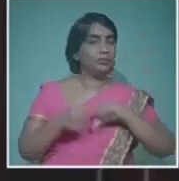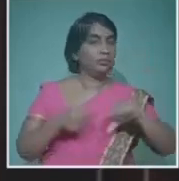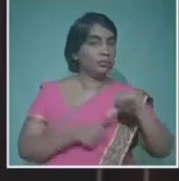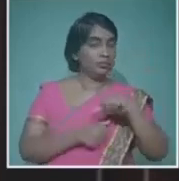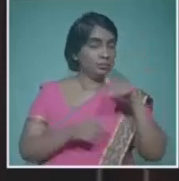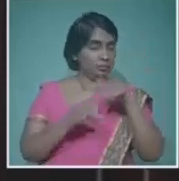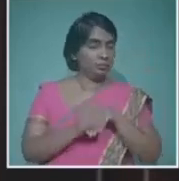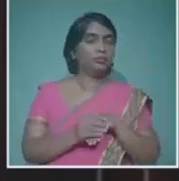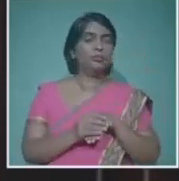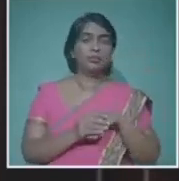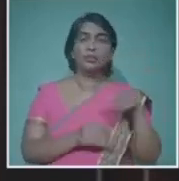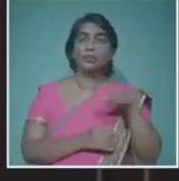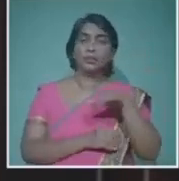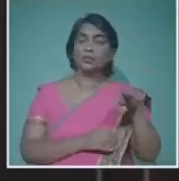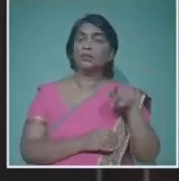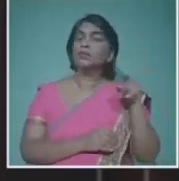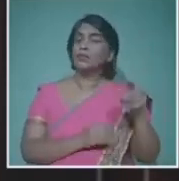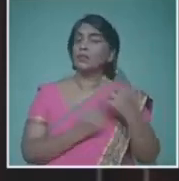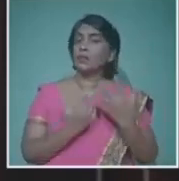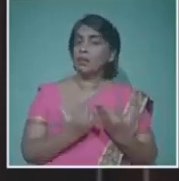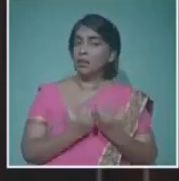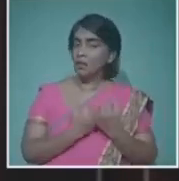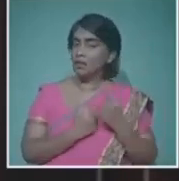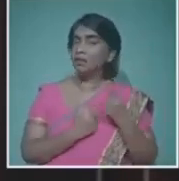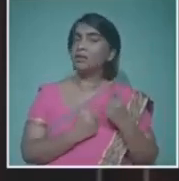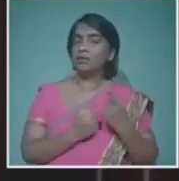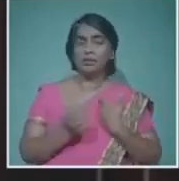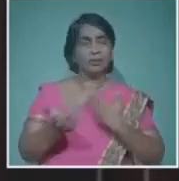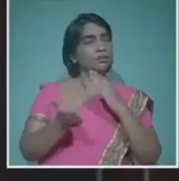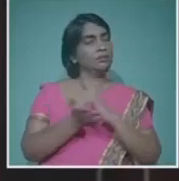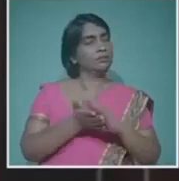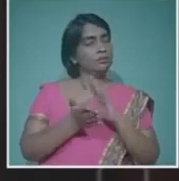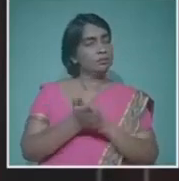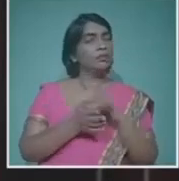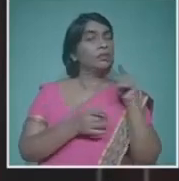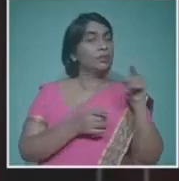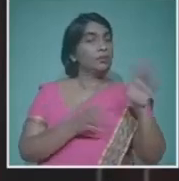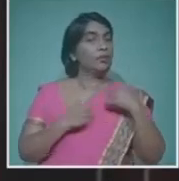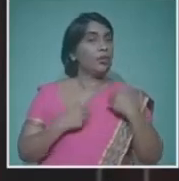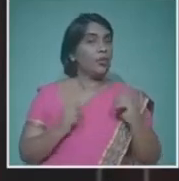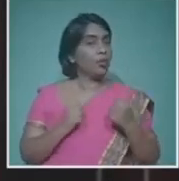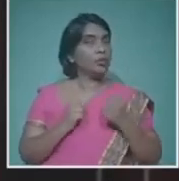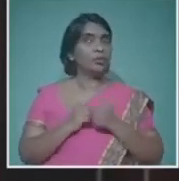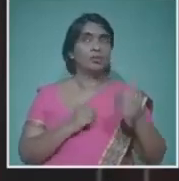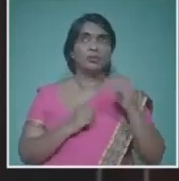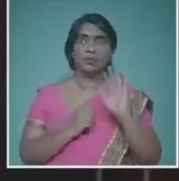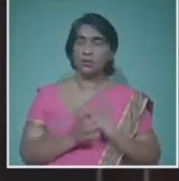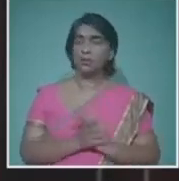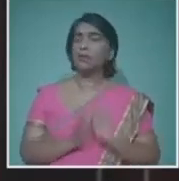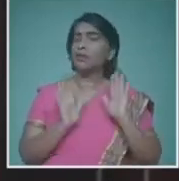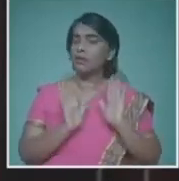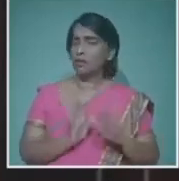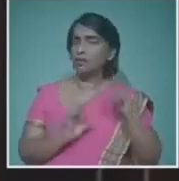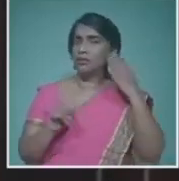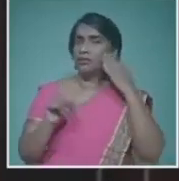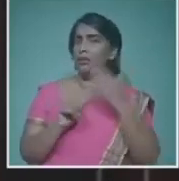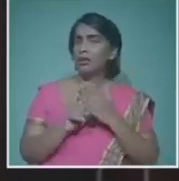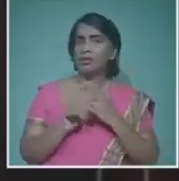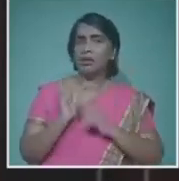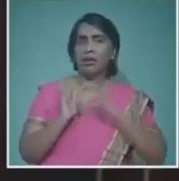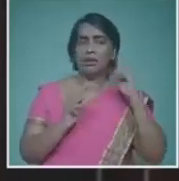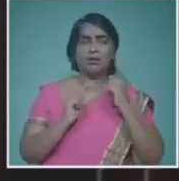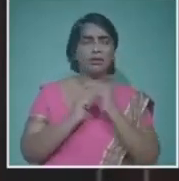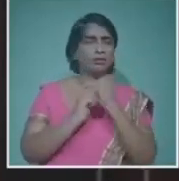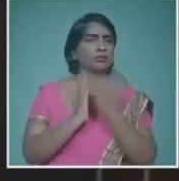කරහා සමාජයට ඒ අවශ්‍යතාවය ඉටුකරන්න ඔවුන්ගේ උත්සාහයෙන් කරපු වැඩක්. නමුත් මේ සඳහා ජාතික